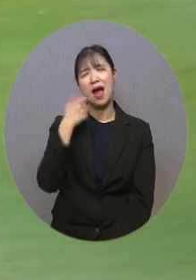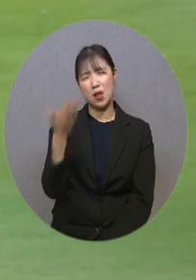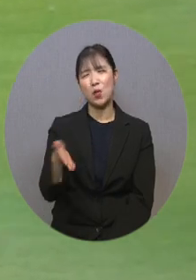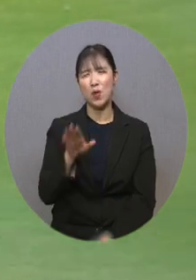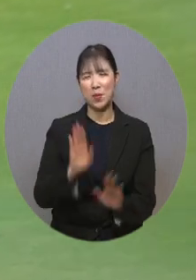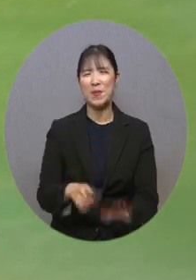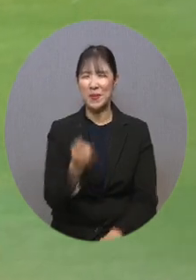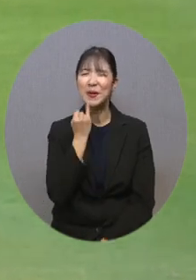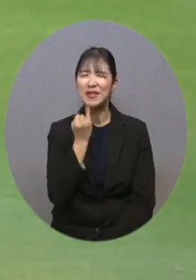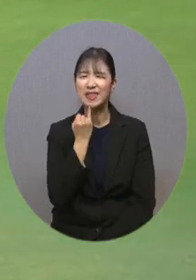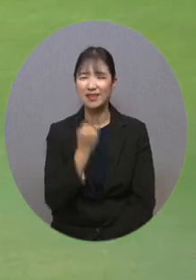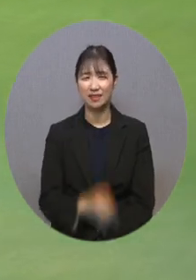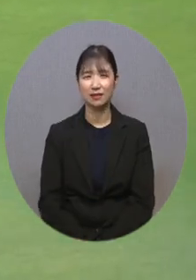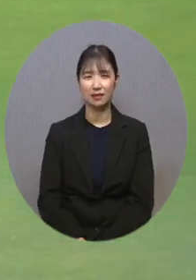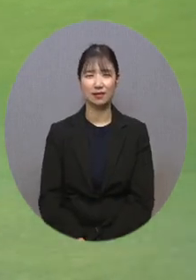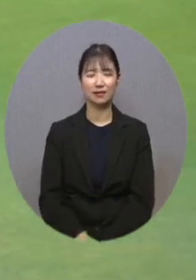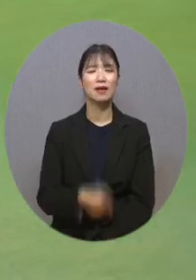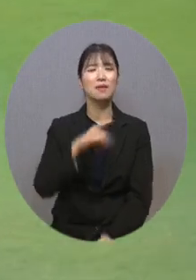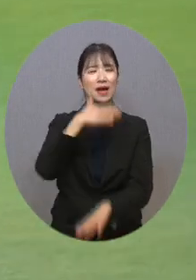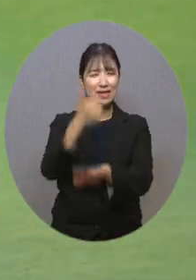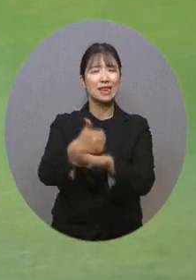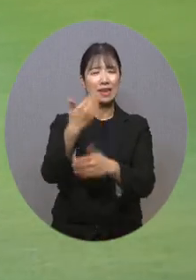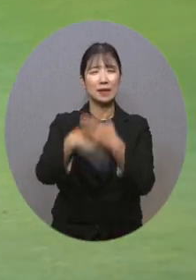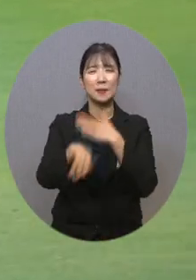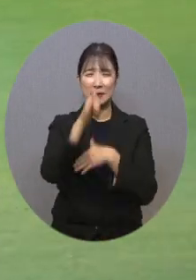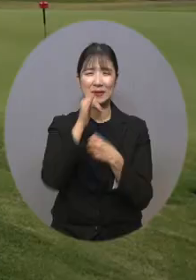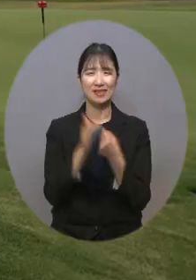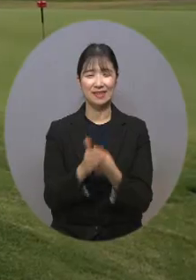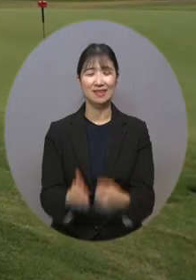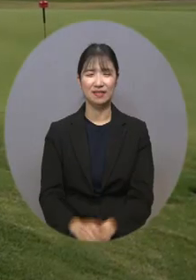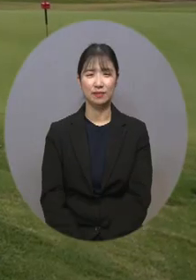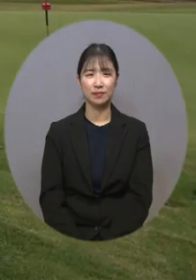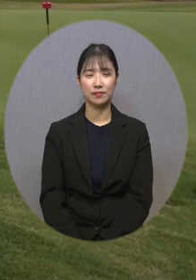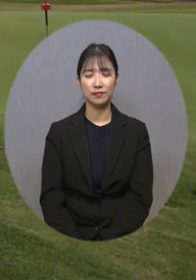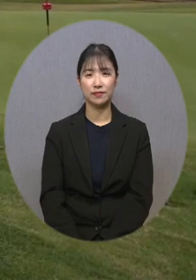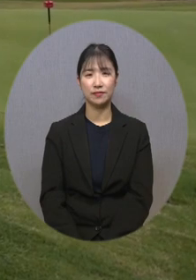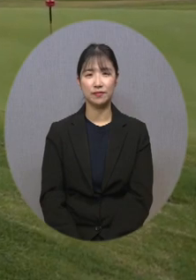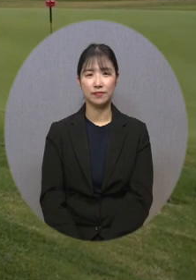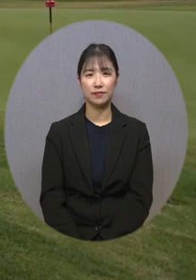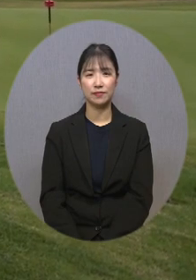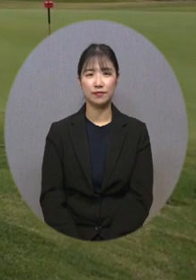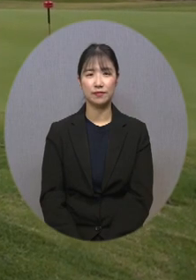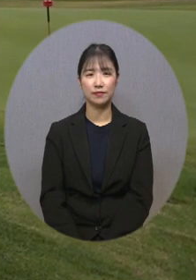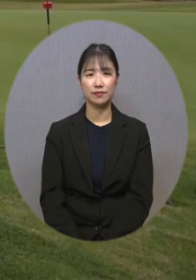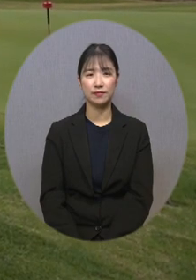그럼, 한번 아, 그렇습니까? 네. 마지막 홀이 있는데 좀. 그러니까요, 맞아요.